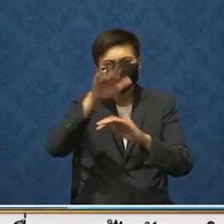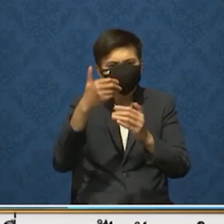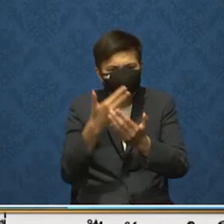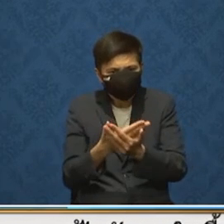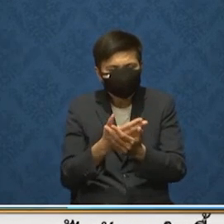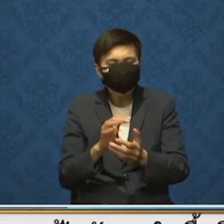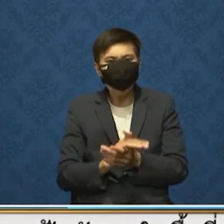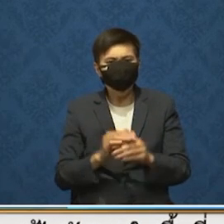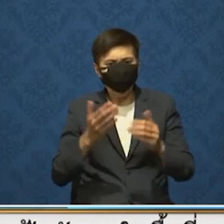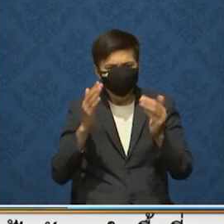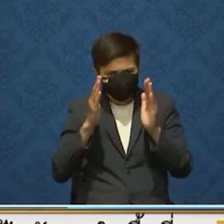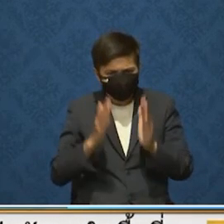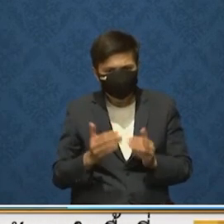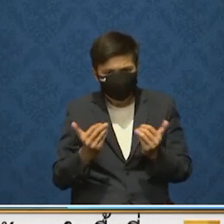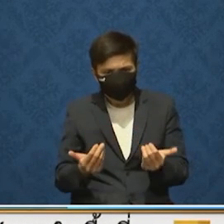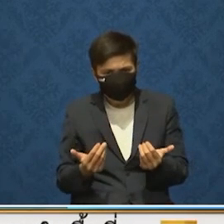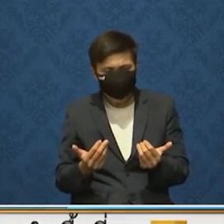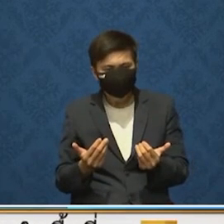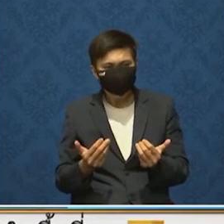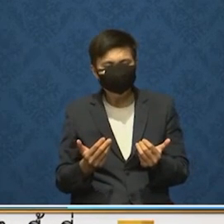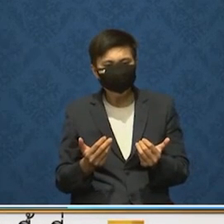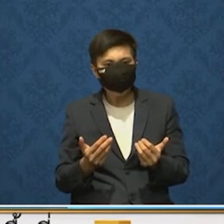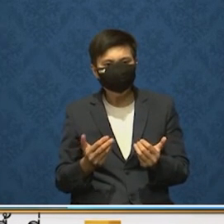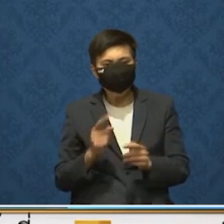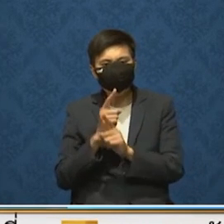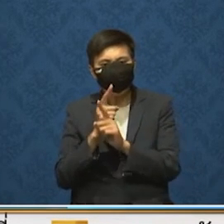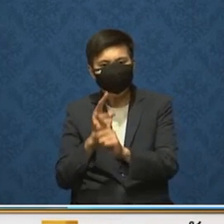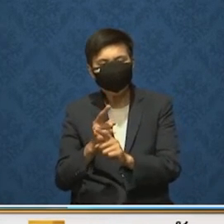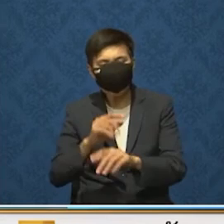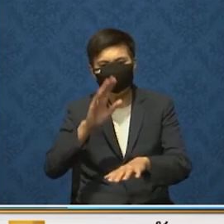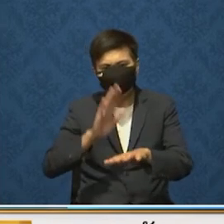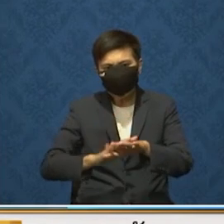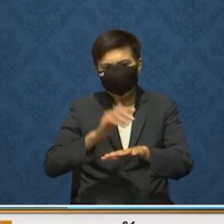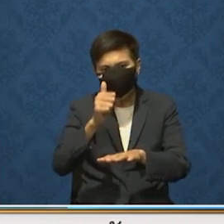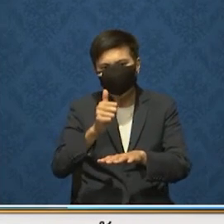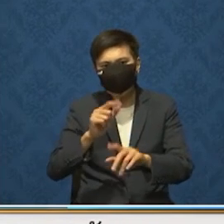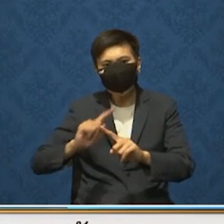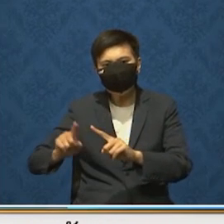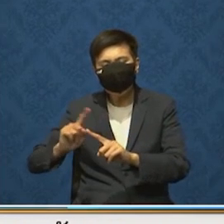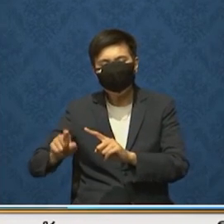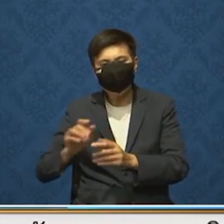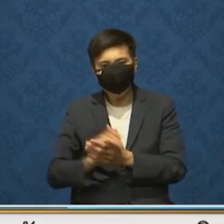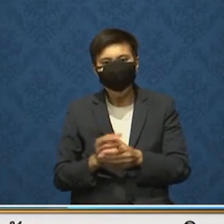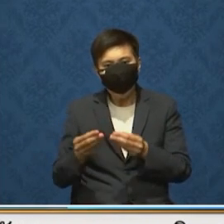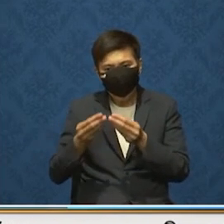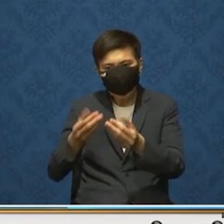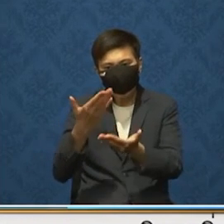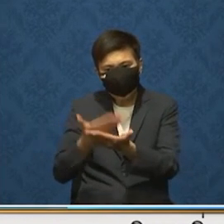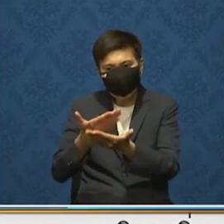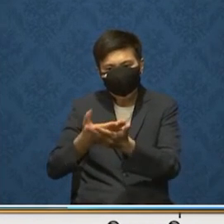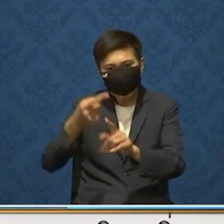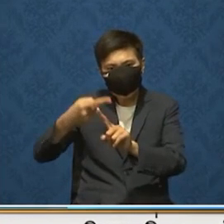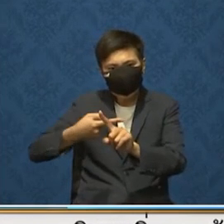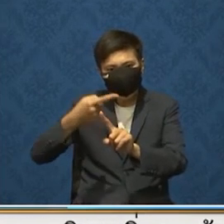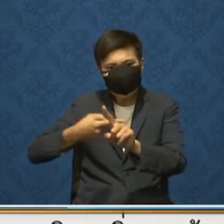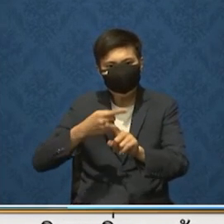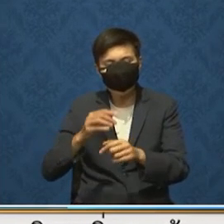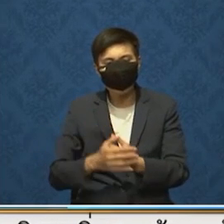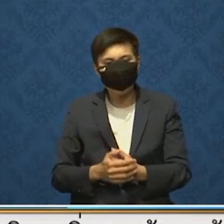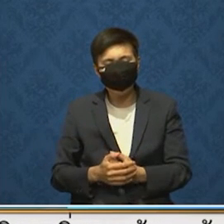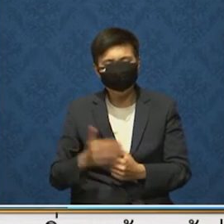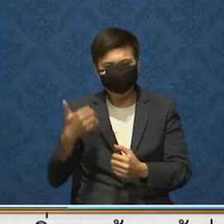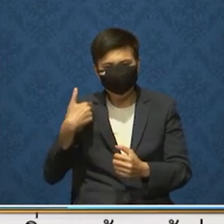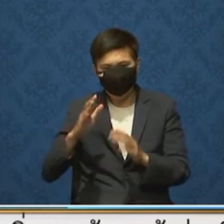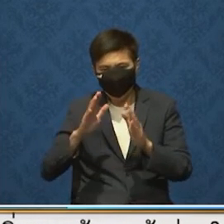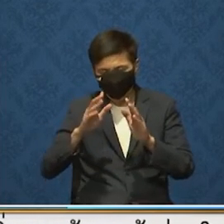คนนขึนไม่ได้แล้ดไปพูดทรงรุษด้ไปพดเชี่วชายพชานานกาอะไรให้กิ่งกเดือนไปมีดีชุคคลอยู่ 1,500